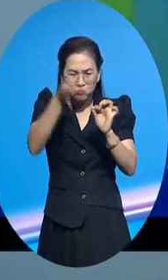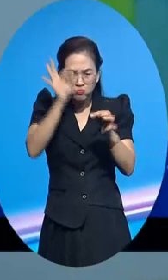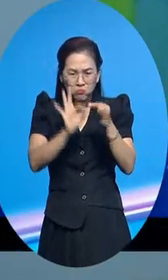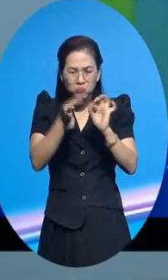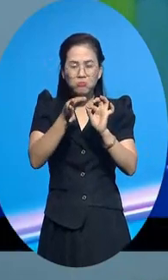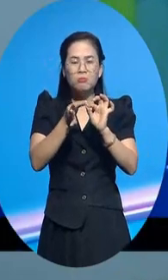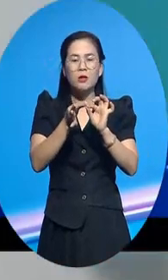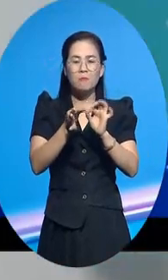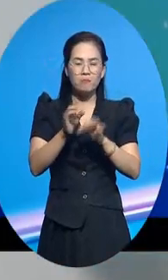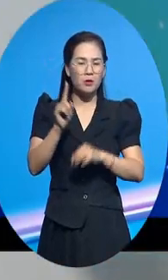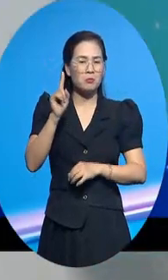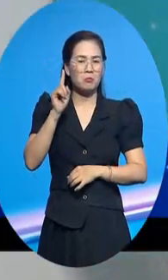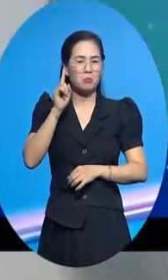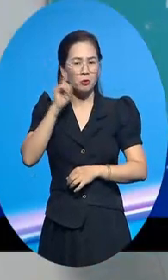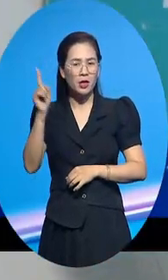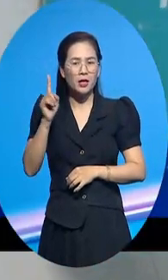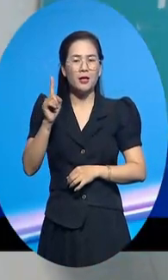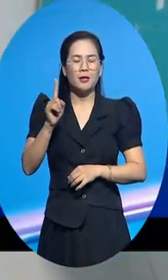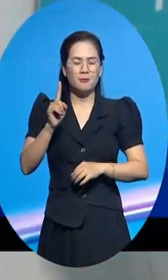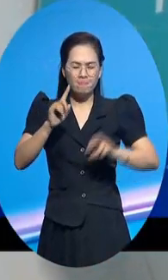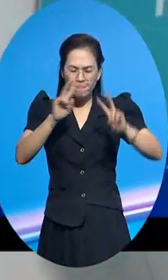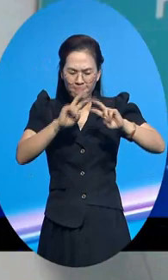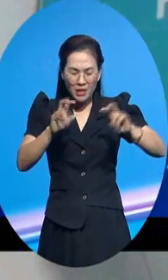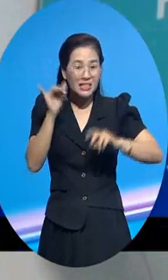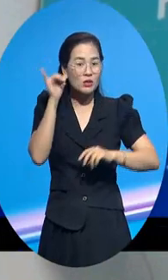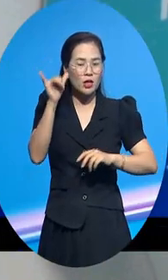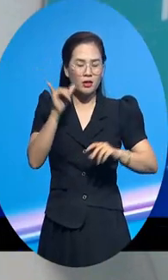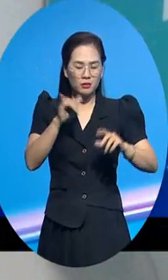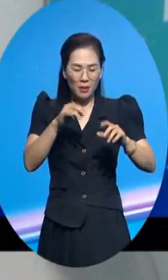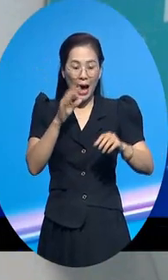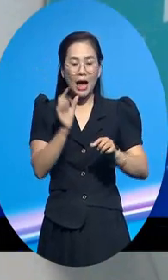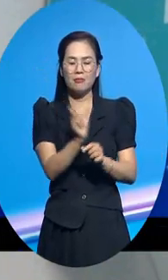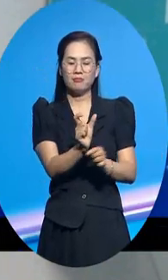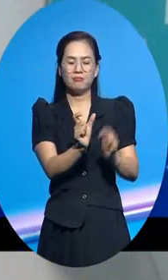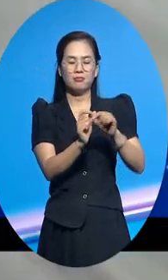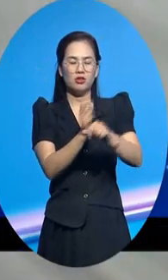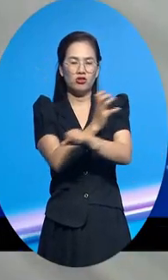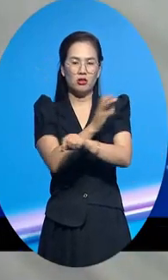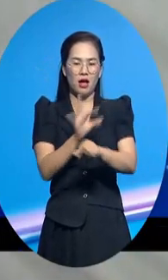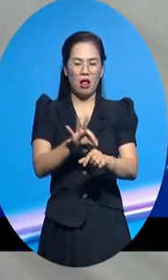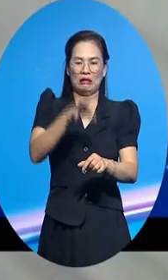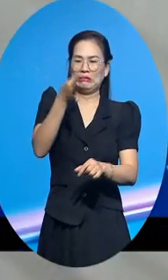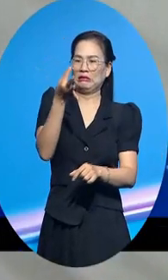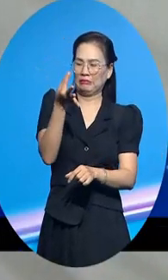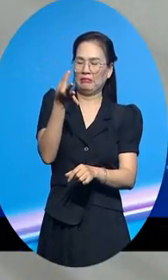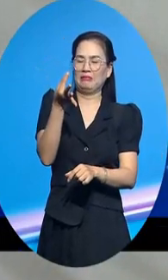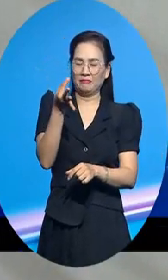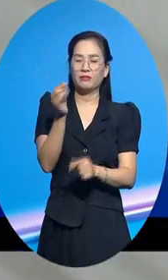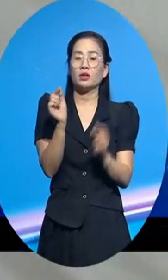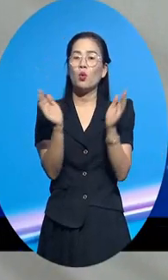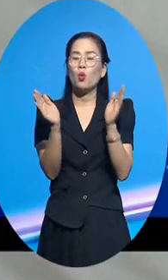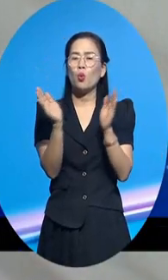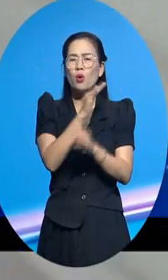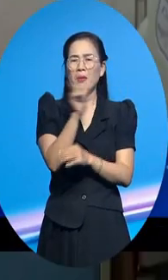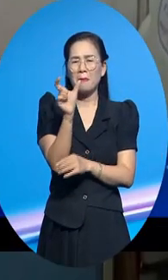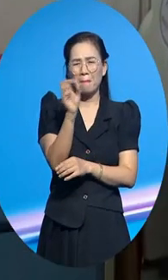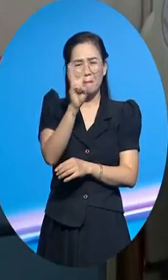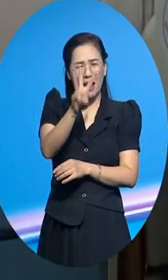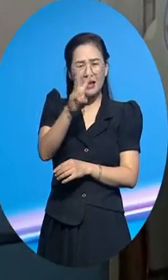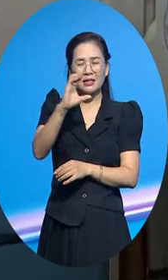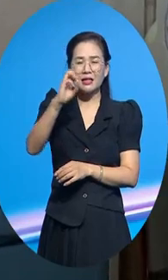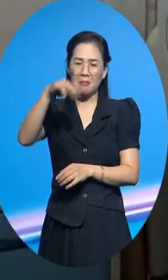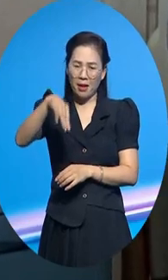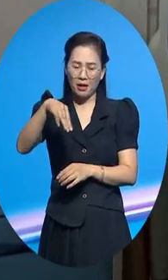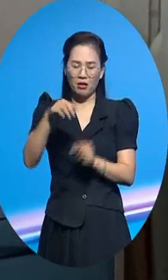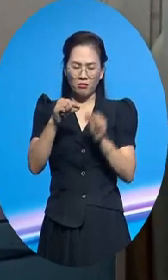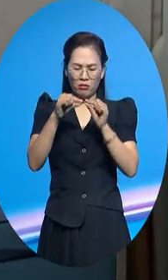ekip các bác sĩ phẫu thuật tim, mạch máu xác định dị vật là một chiếc xương cá và gấp ra ngoài. Chiếc xương cá có chiều dài khoảng 3cm, chiều